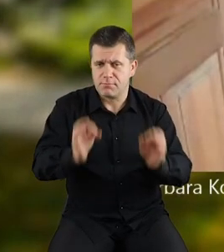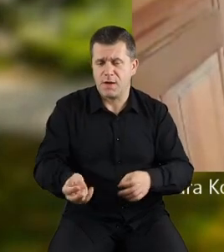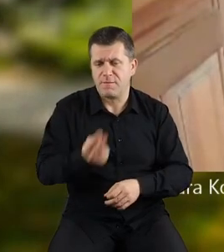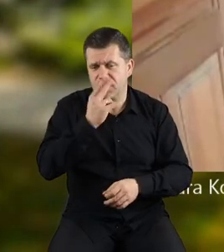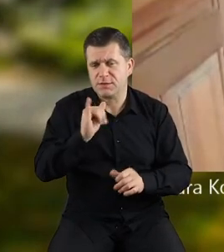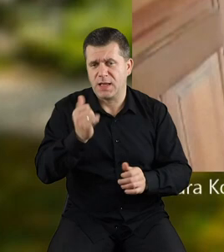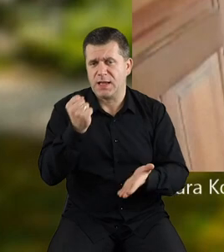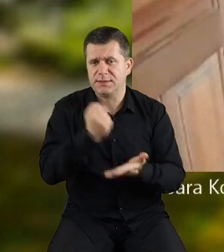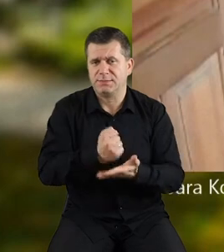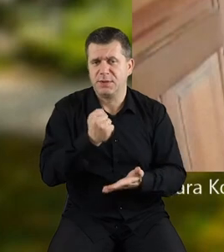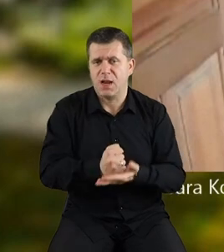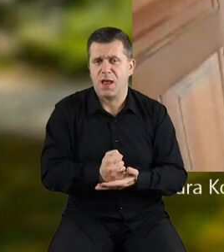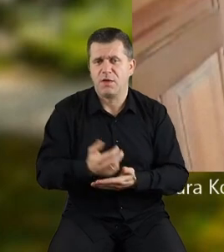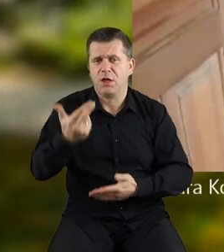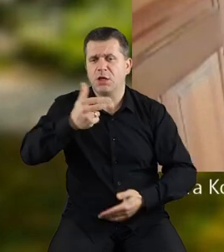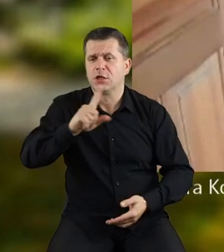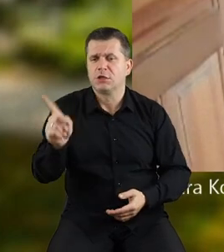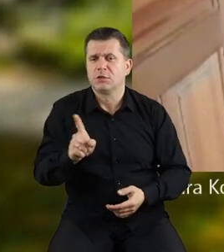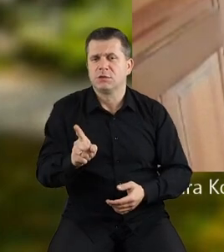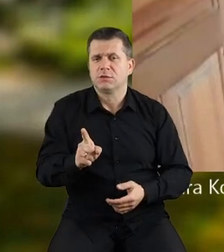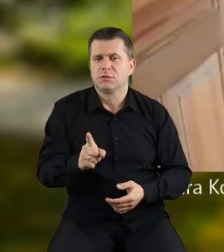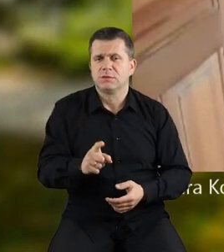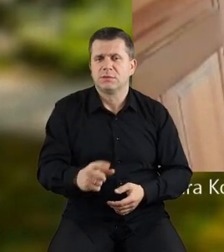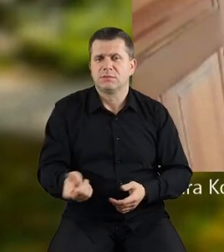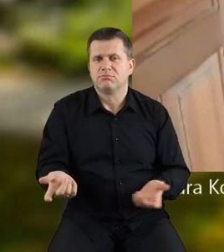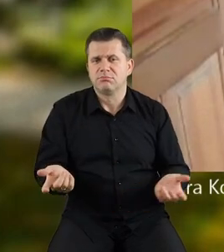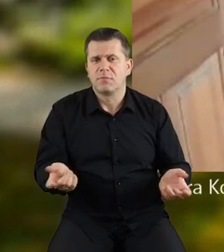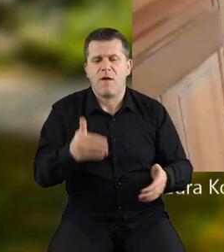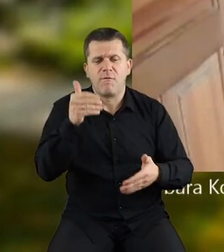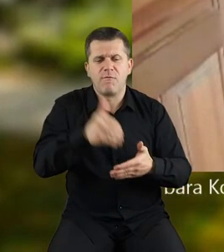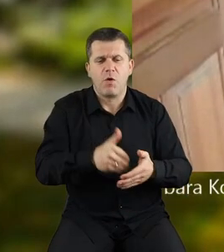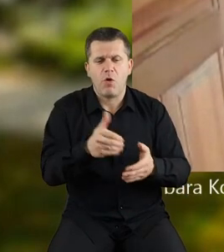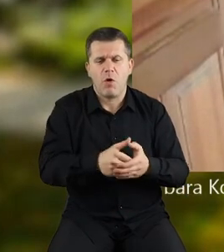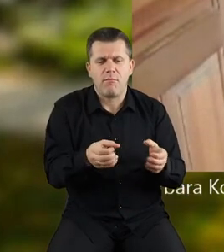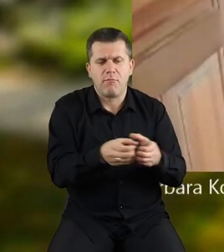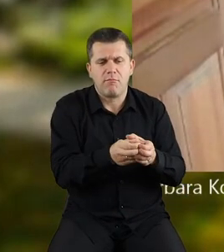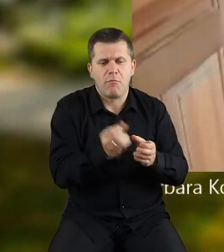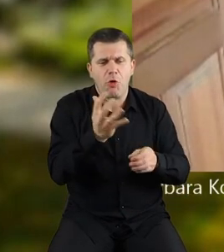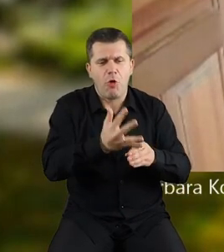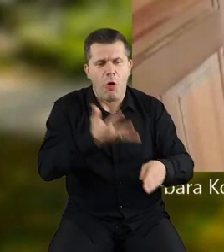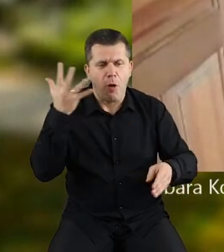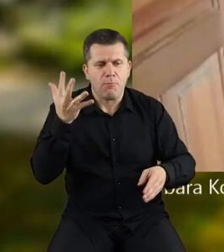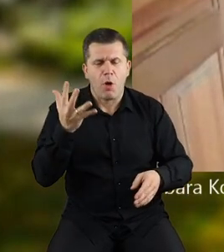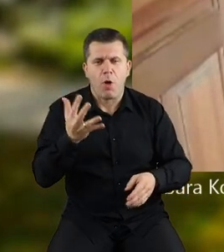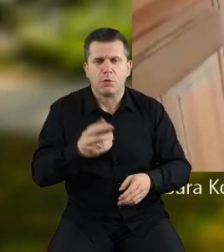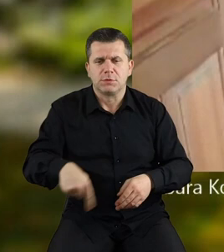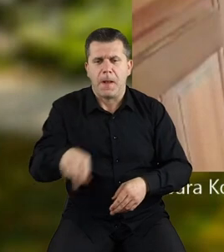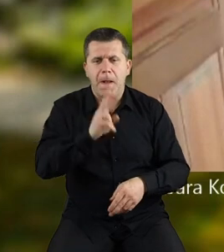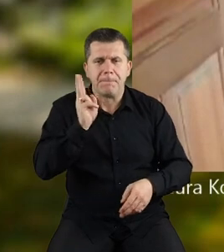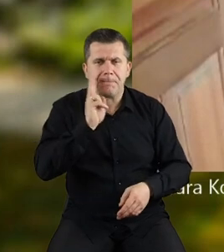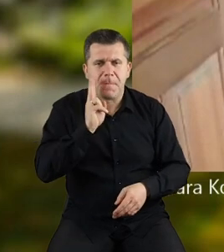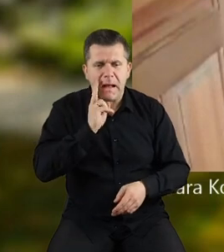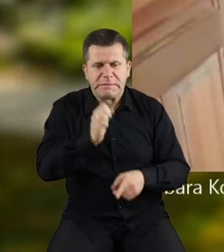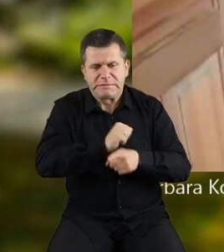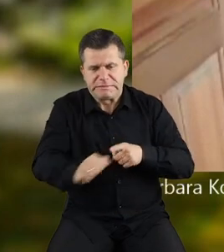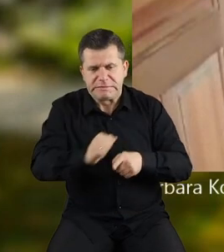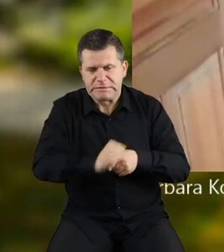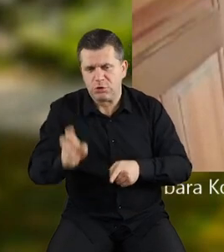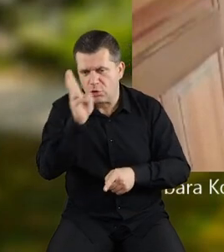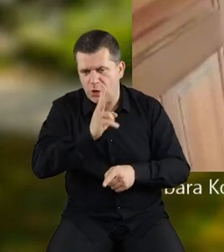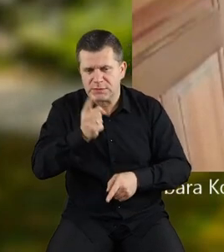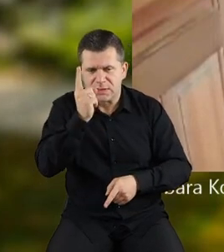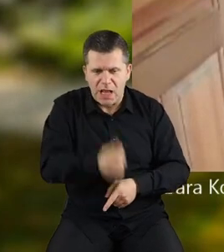widzą pewne sprawy, aniżeli ciasno wychowywane w kręgu tych obostrzeń macierzyńskich